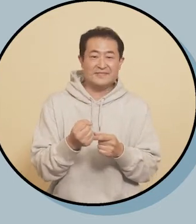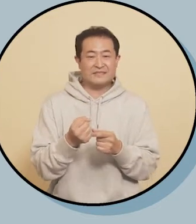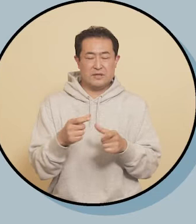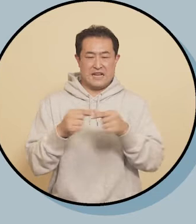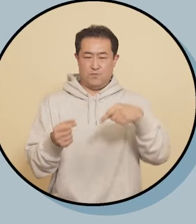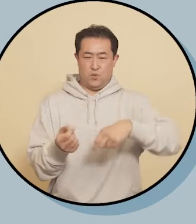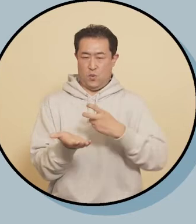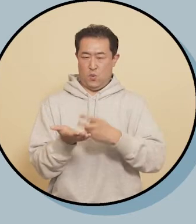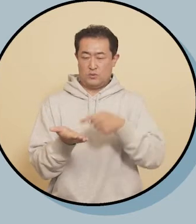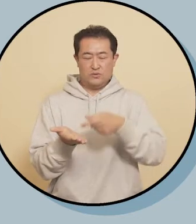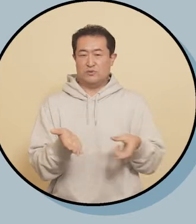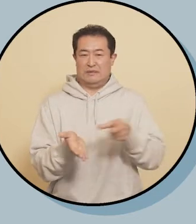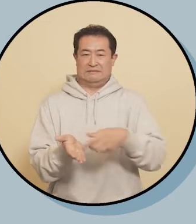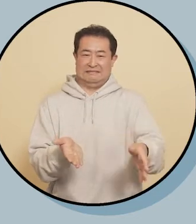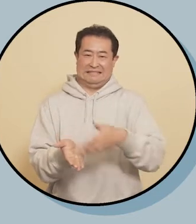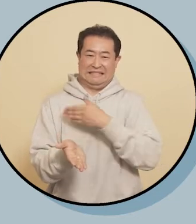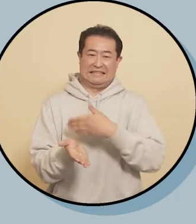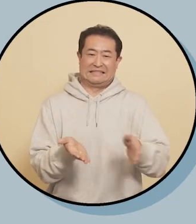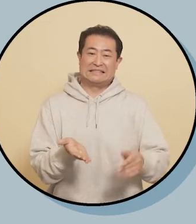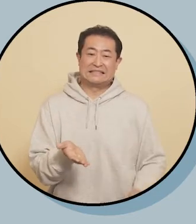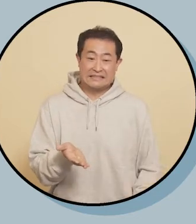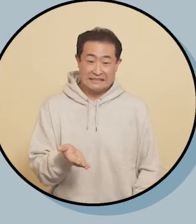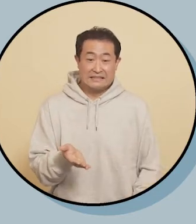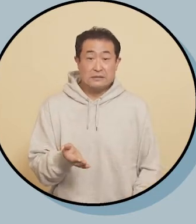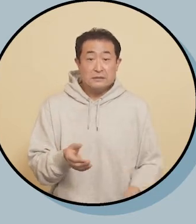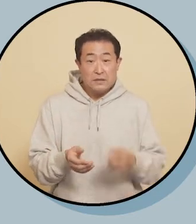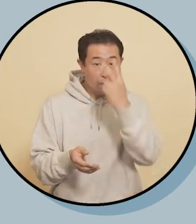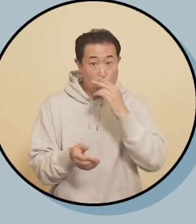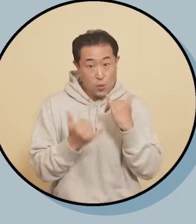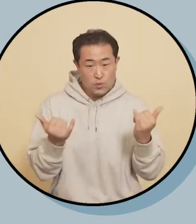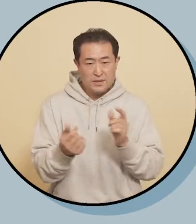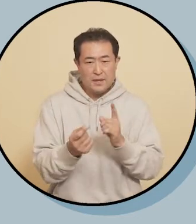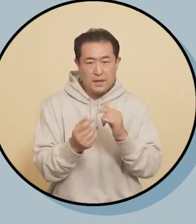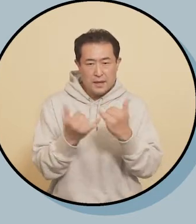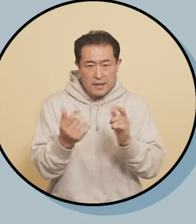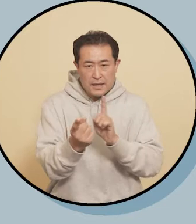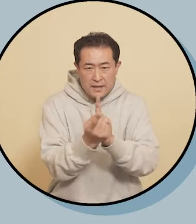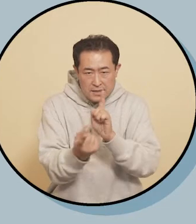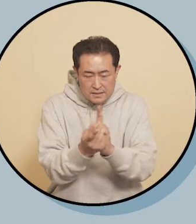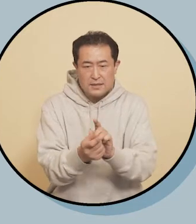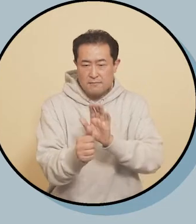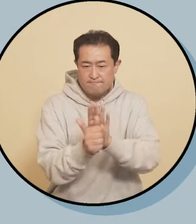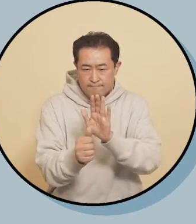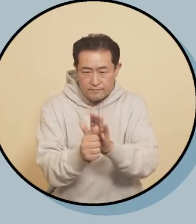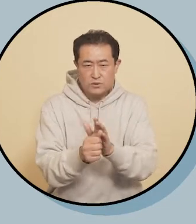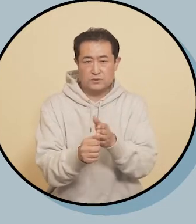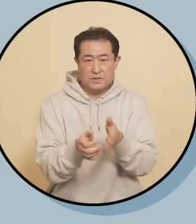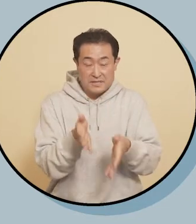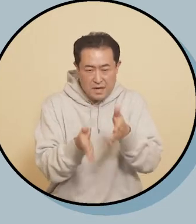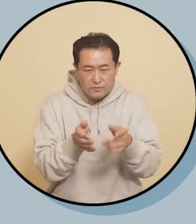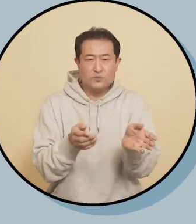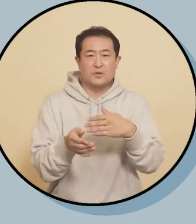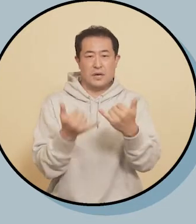独自な特性を持っているんですけどもその生涯朦朧という障害は日本の法律上は定義されていないんです